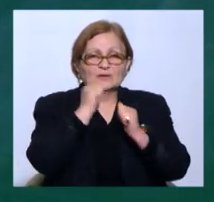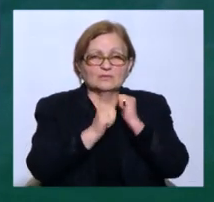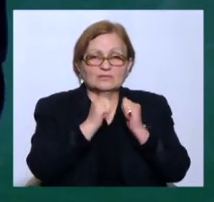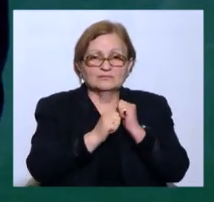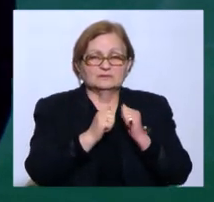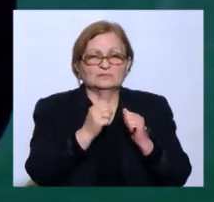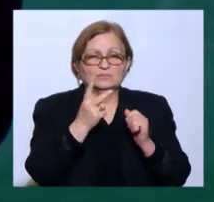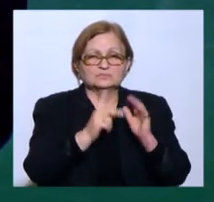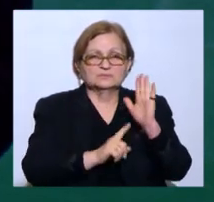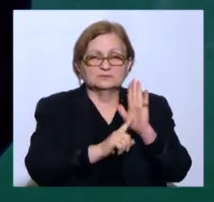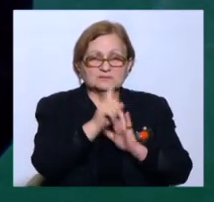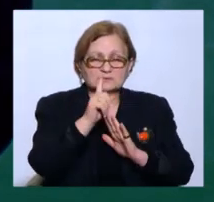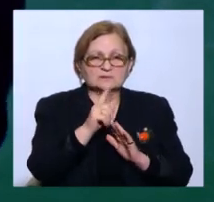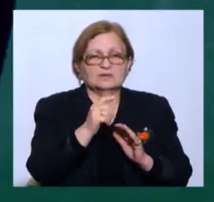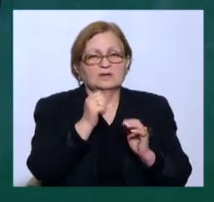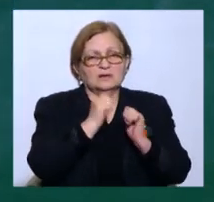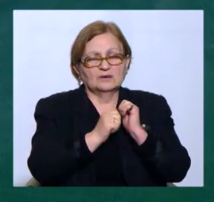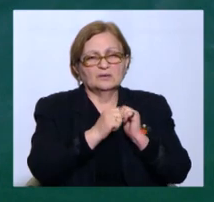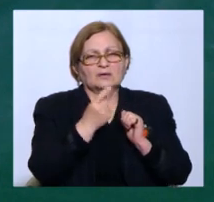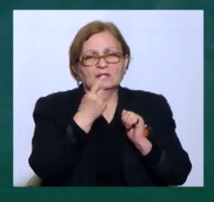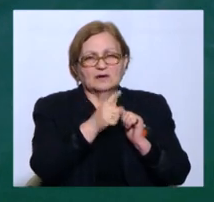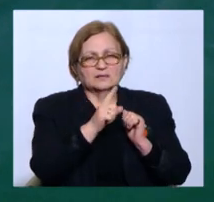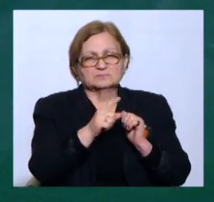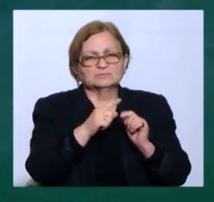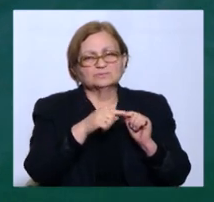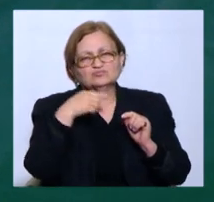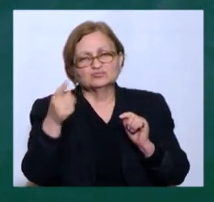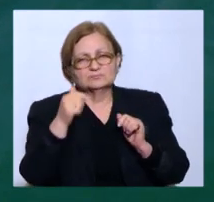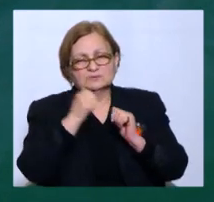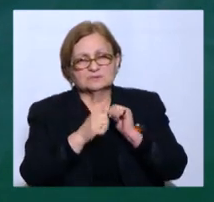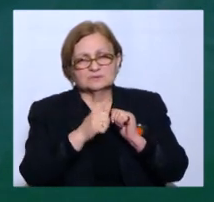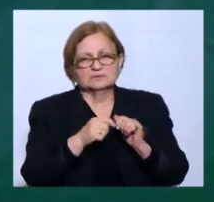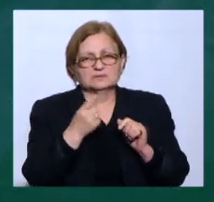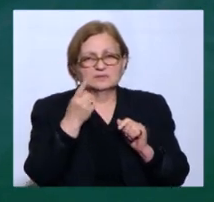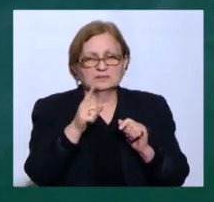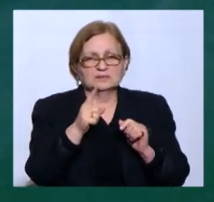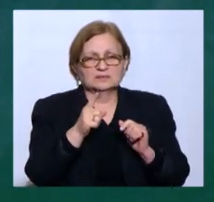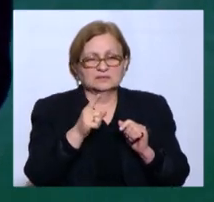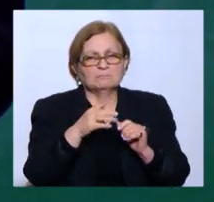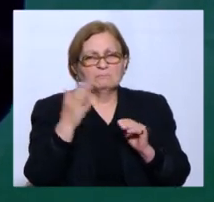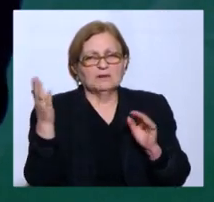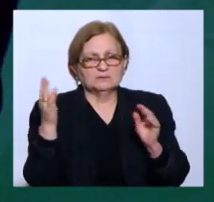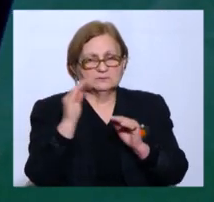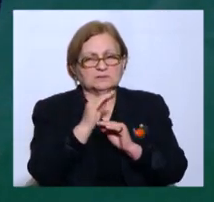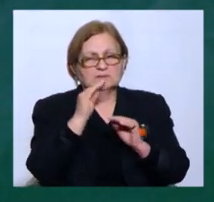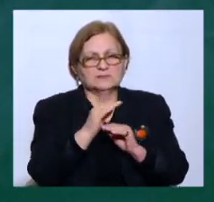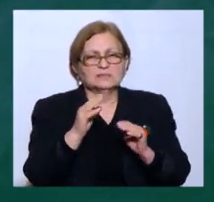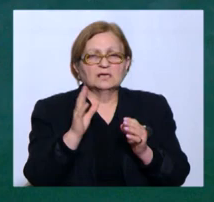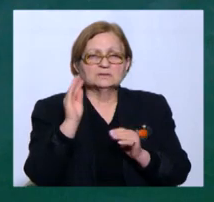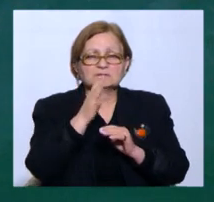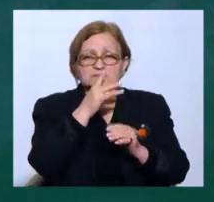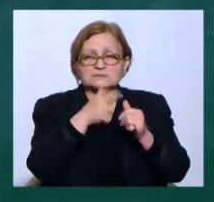უნდა დავიწყოთ ვარჯიში რამოდენიმე წუთი და ყოველ შემდეგ ვარჯიში უნდა ვივარჯიშოთ ერთი და იგივე წუთით მეტი. ანუ გავზარდოთ ერთი და